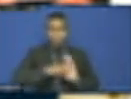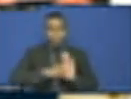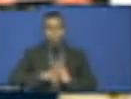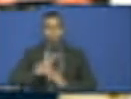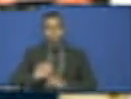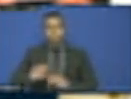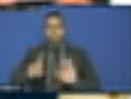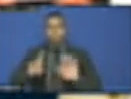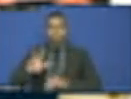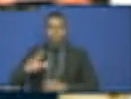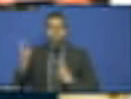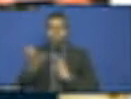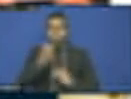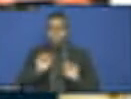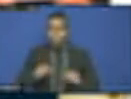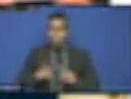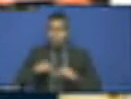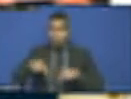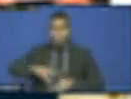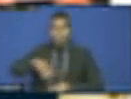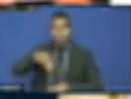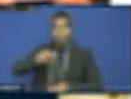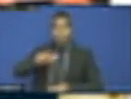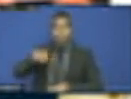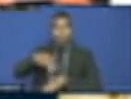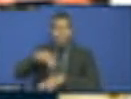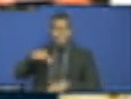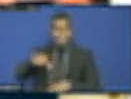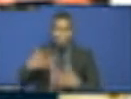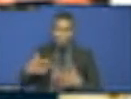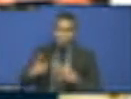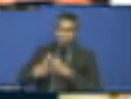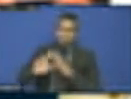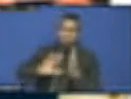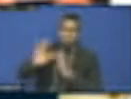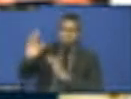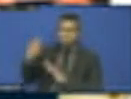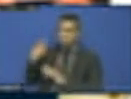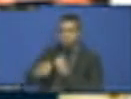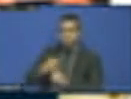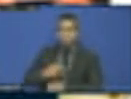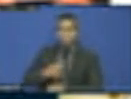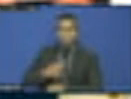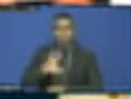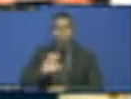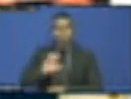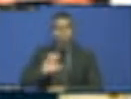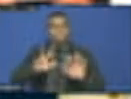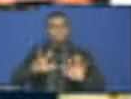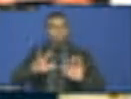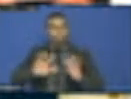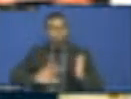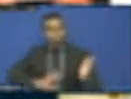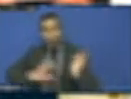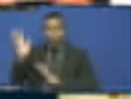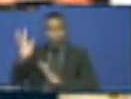un contexte de crise. Et je pense que les hautes autorités ont conscience de cette situation, ce qui fait que le